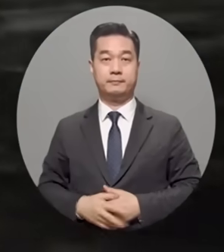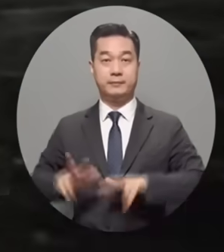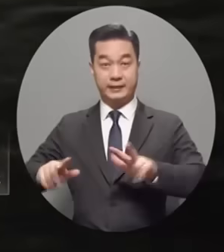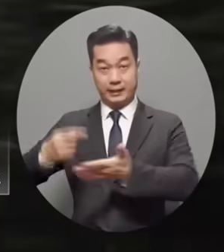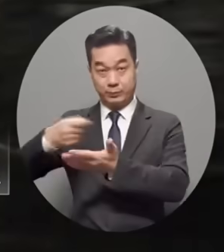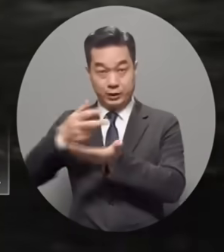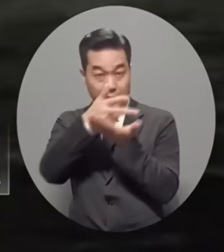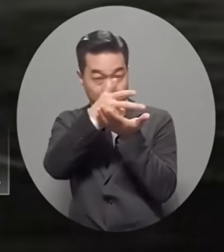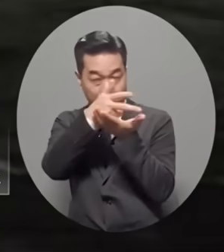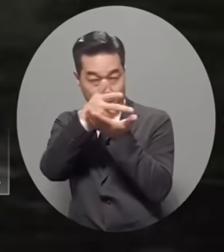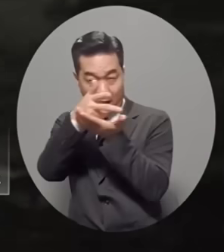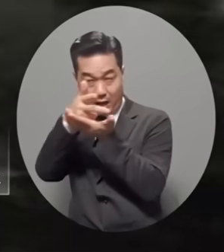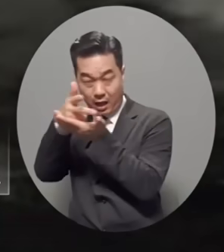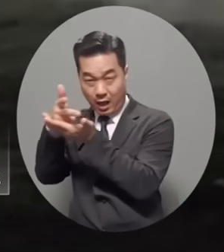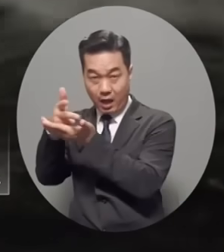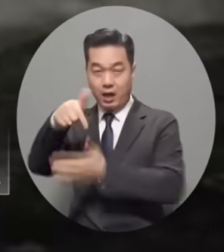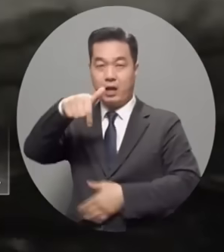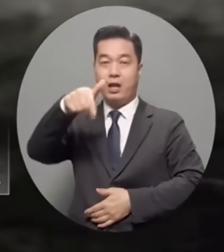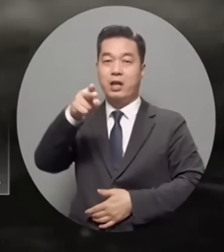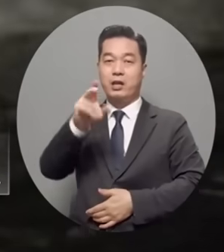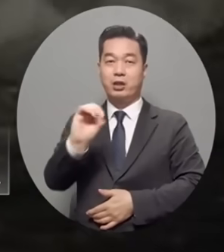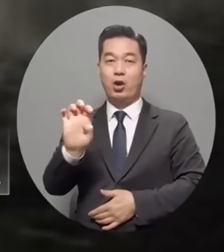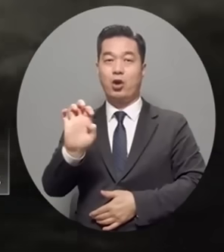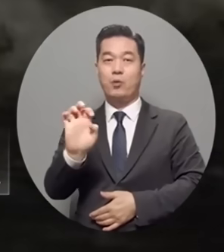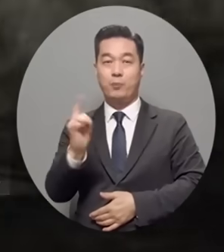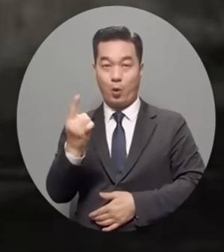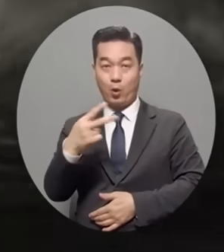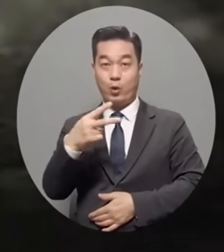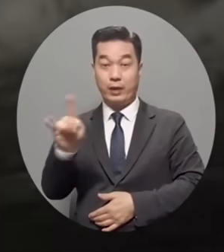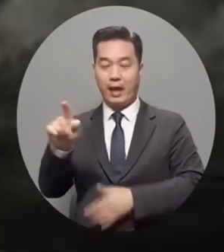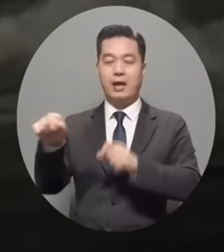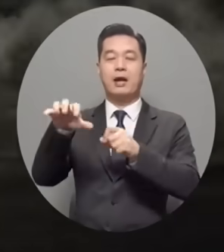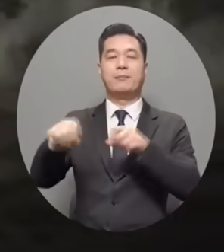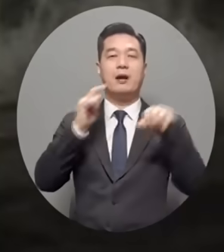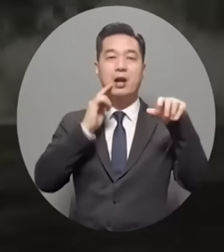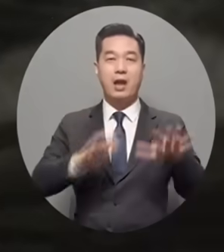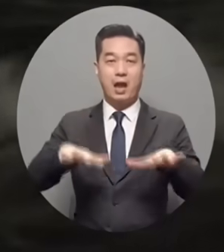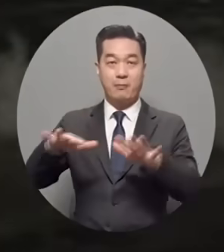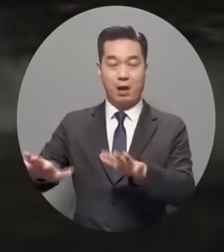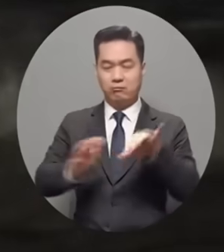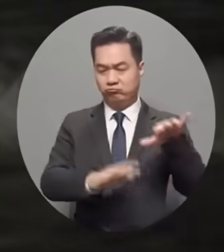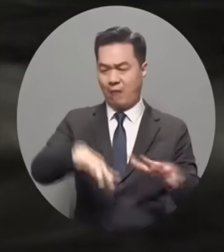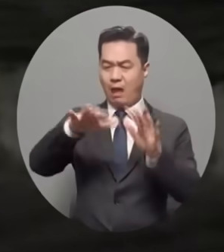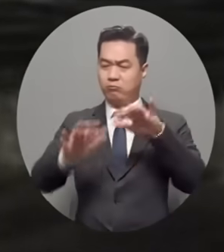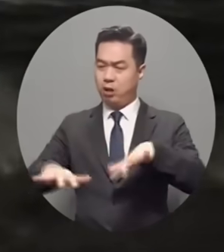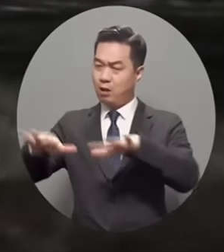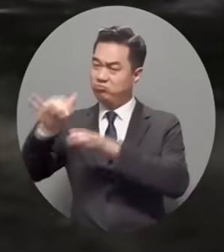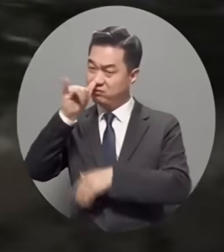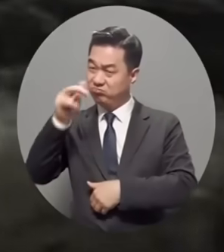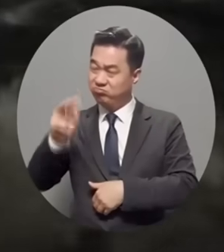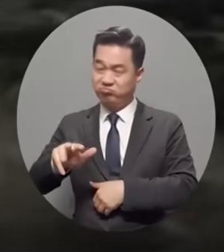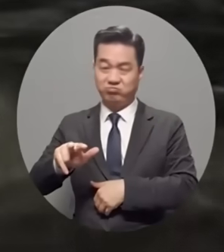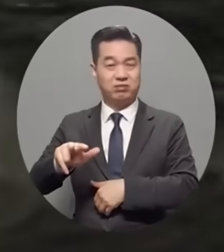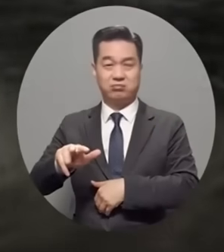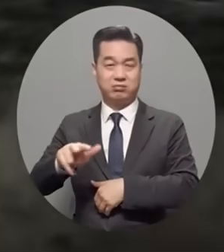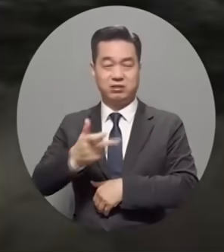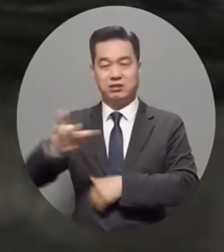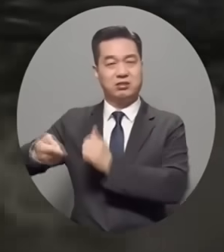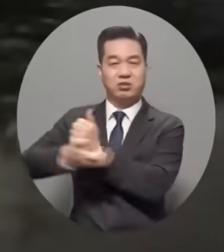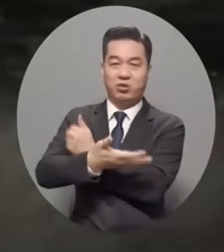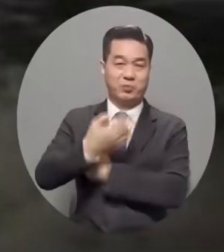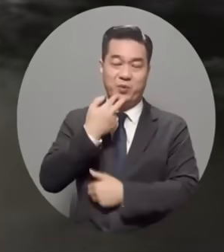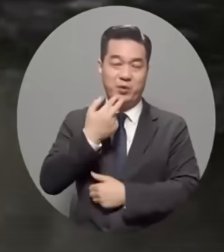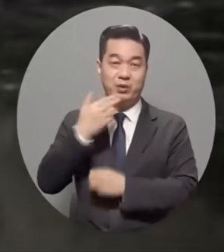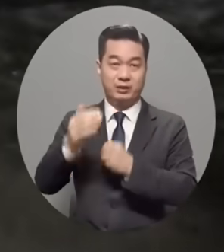카메라로 경포 해안의 모습을 보고 계신데요. 파도가 강하게 치고는 있지만 아직 큰 영향은 없는 상태입니다. 지진 해일